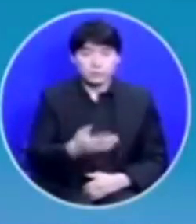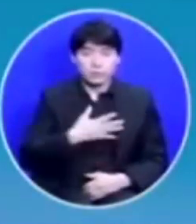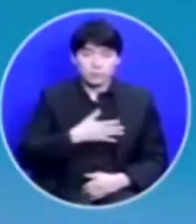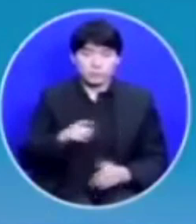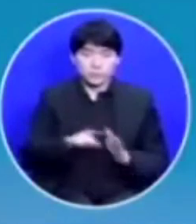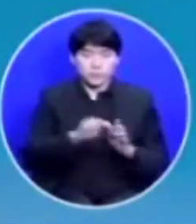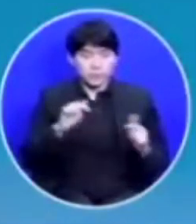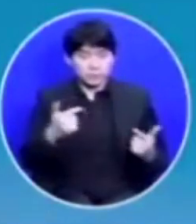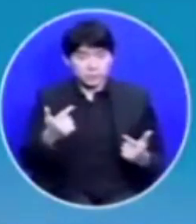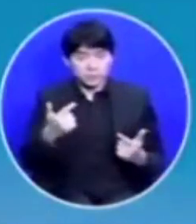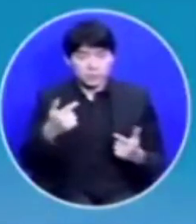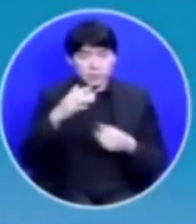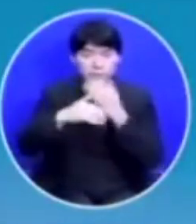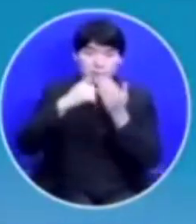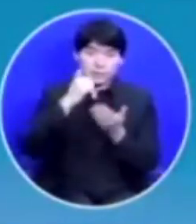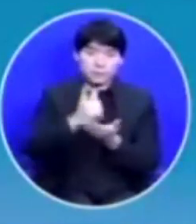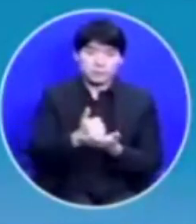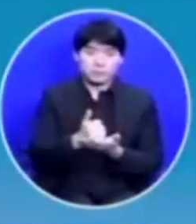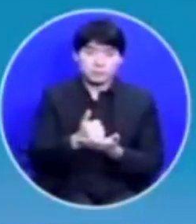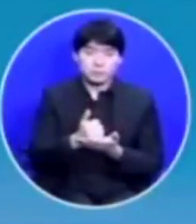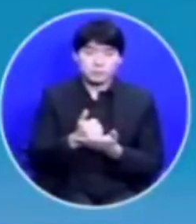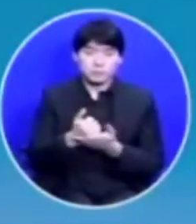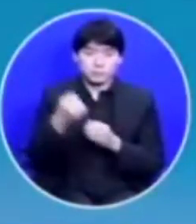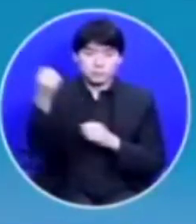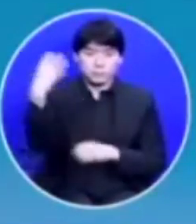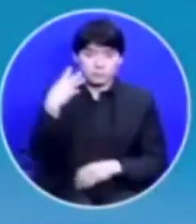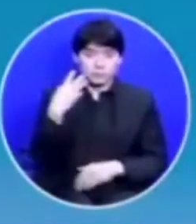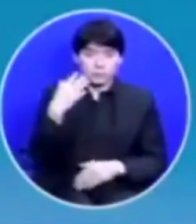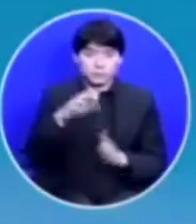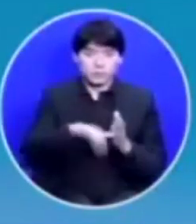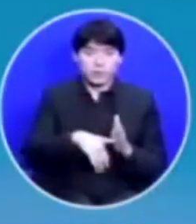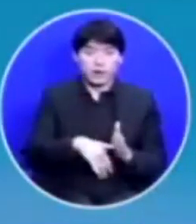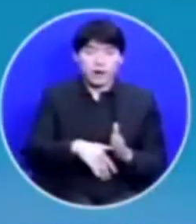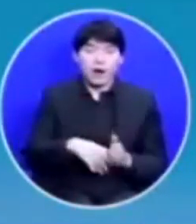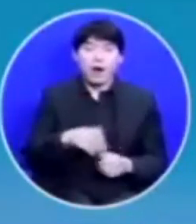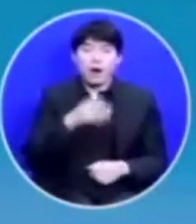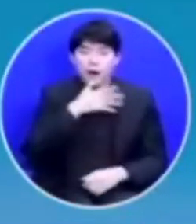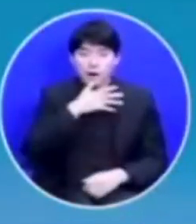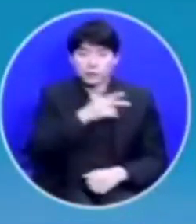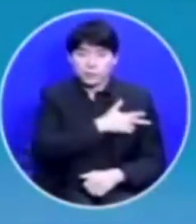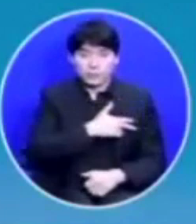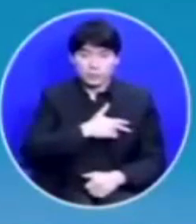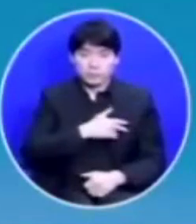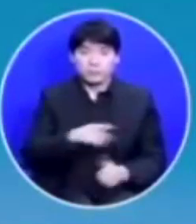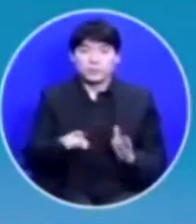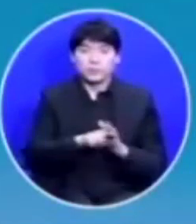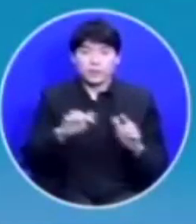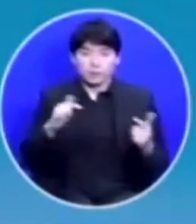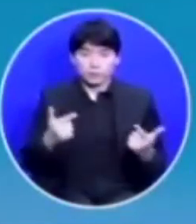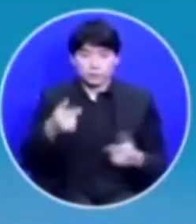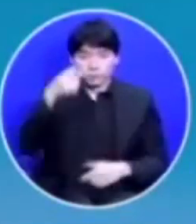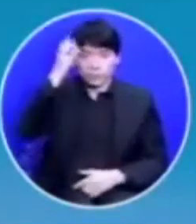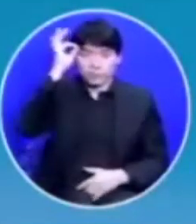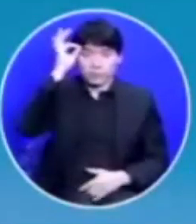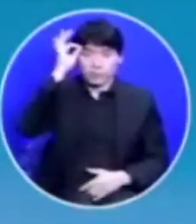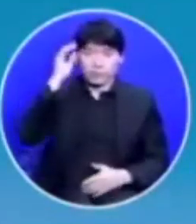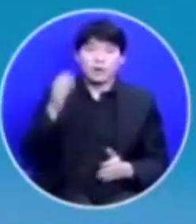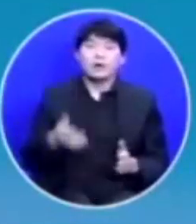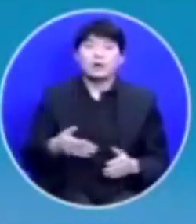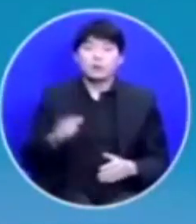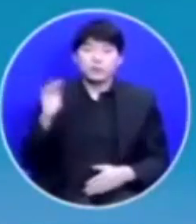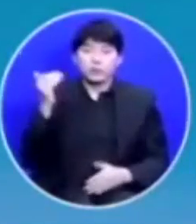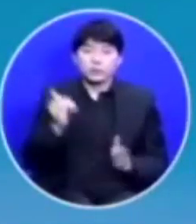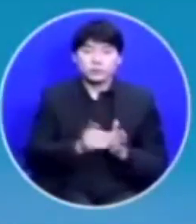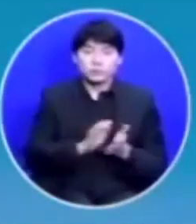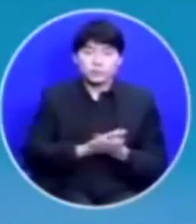그러고 난 다음에 집사님이 비로소 아 믿음이 아니었고 나는 걸 깨달았어요 따라 에게 계속